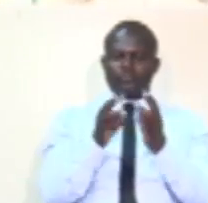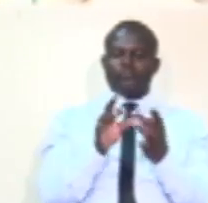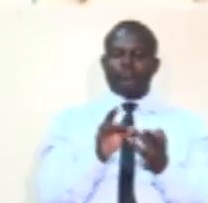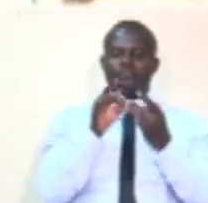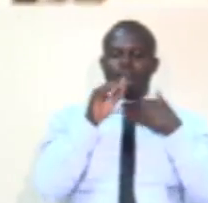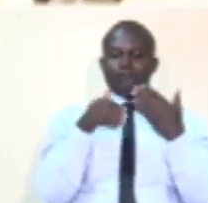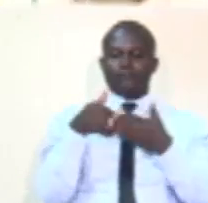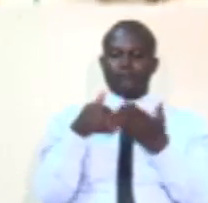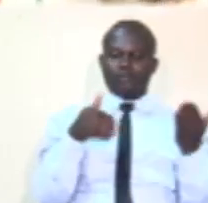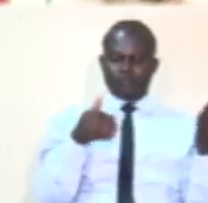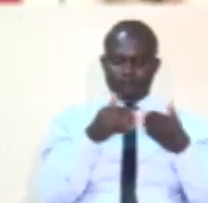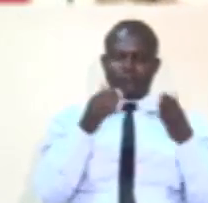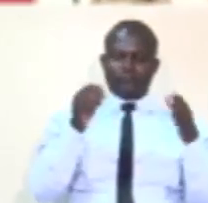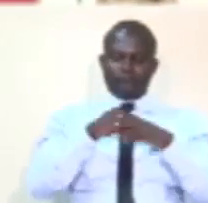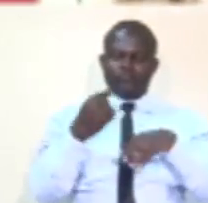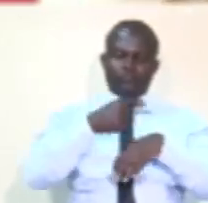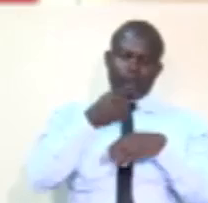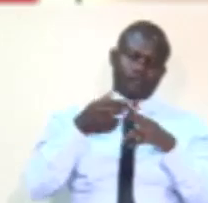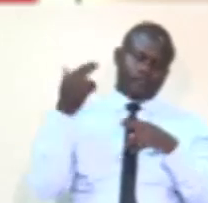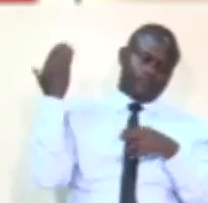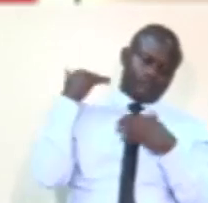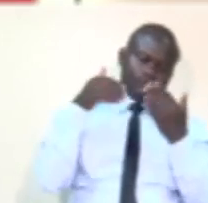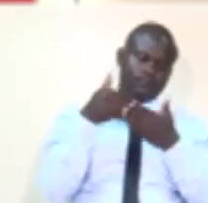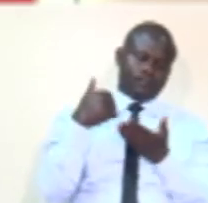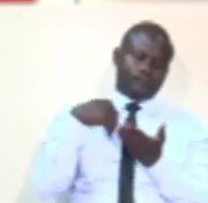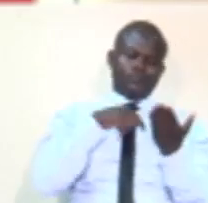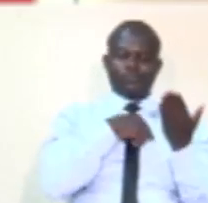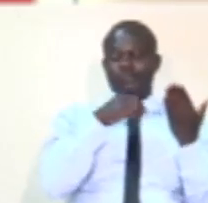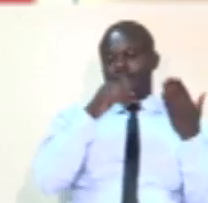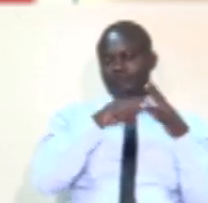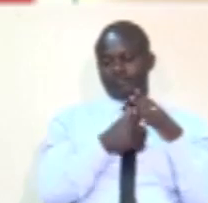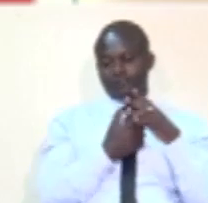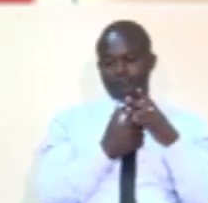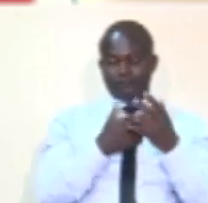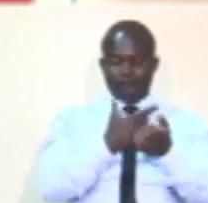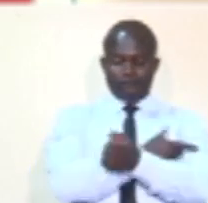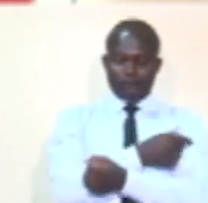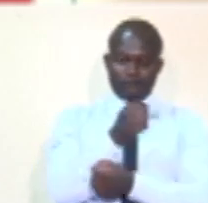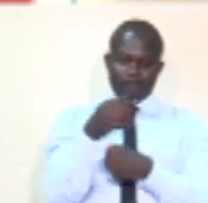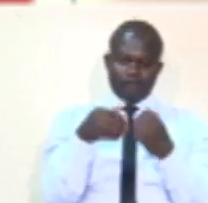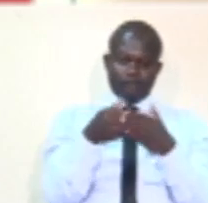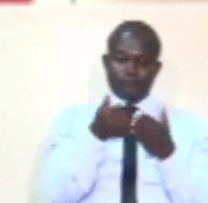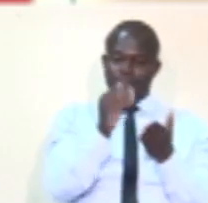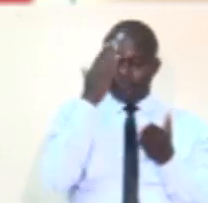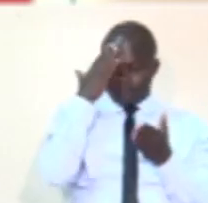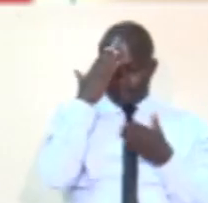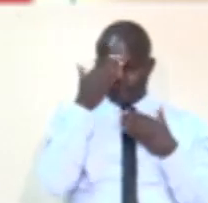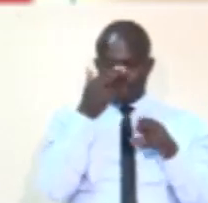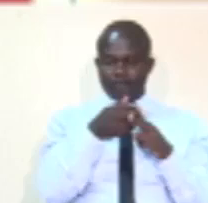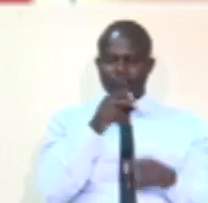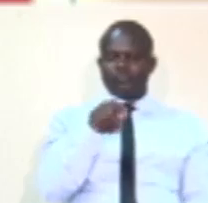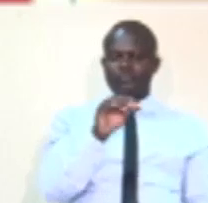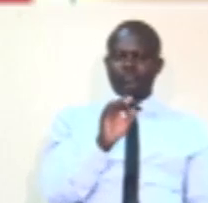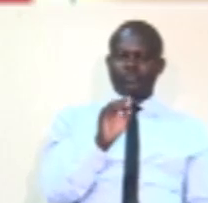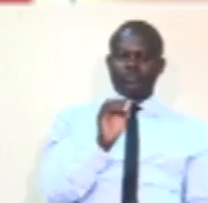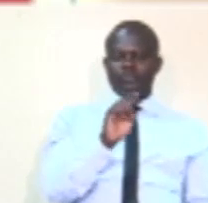budasanzwe buvumbuwe muri iyi minsi ishize igihe hakorwaga inkingo za mbere za COVID, urukingo mwese muzi bakunda kwita ngo rwa Pfizer,